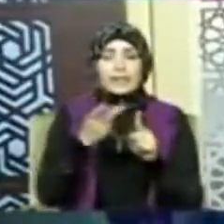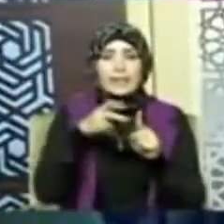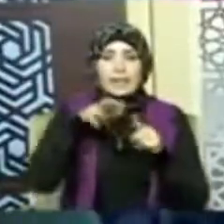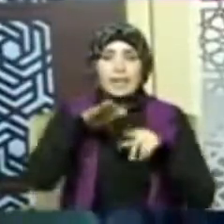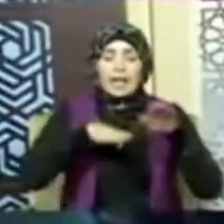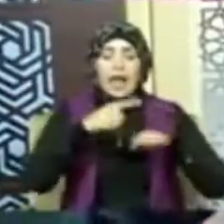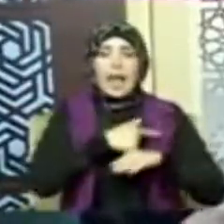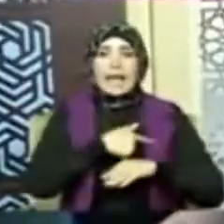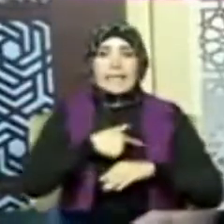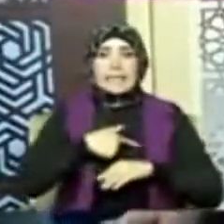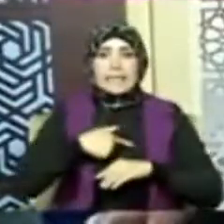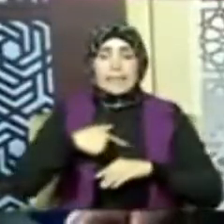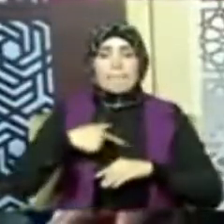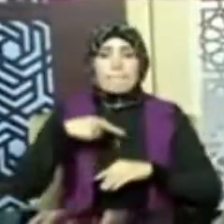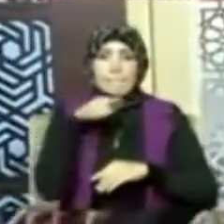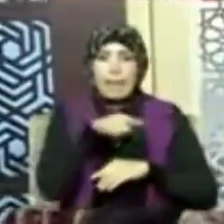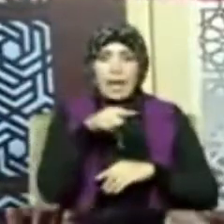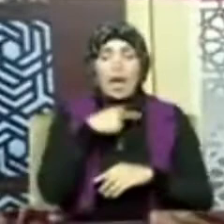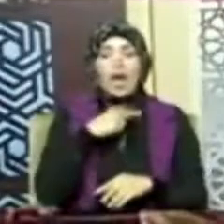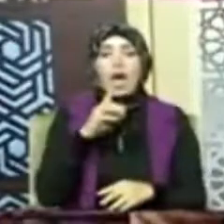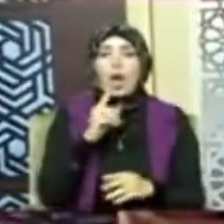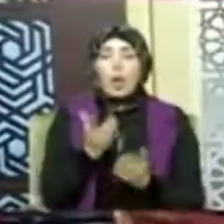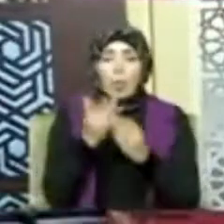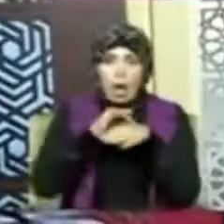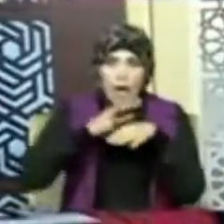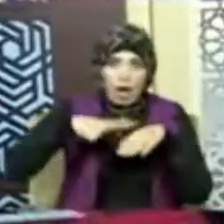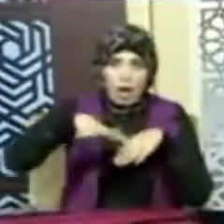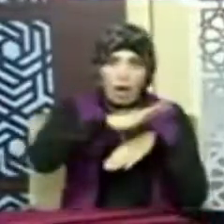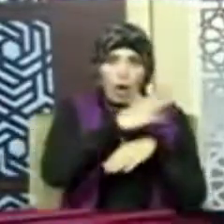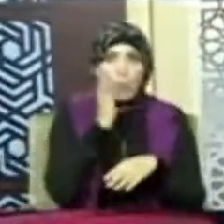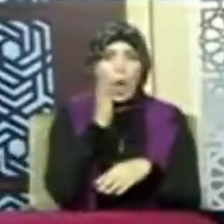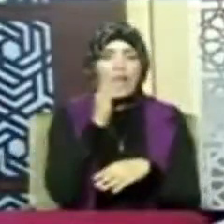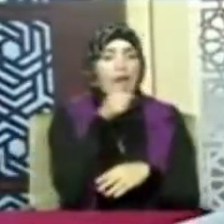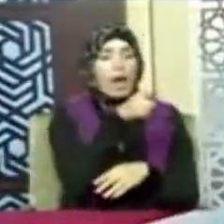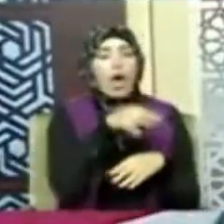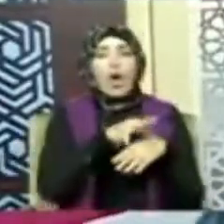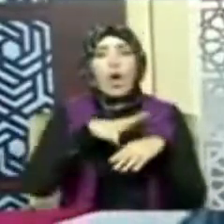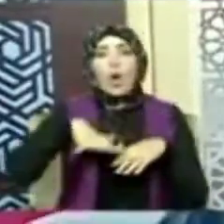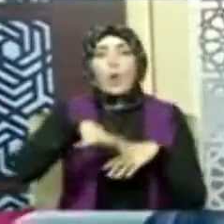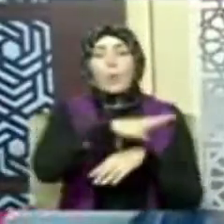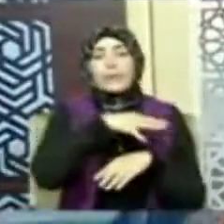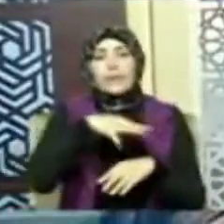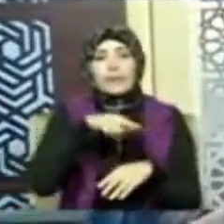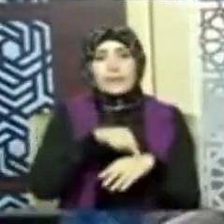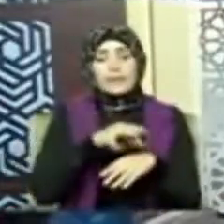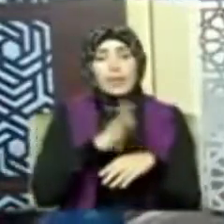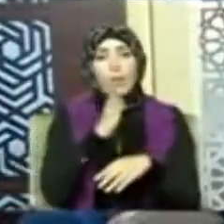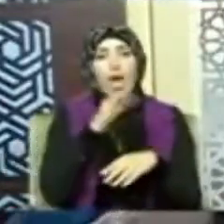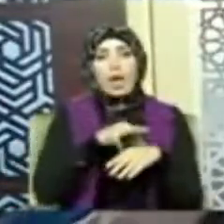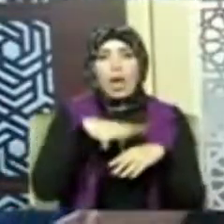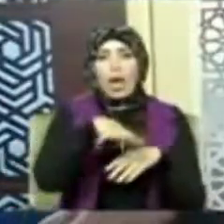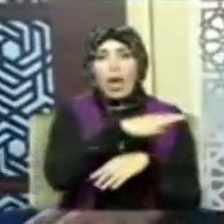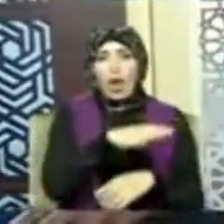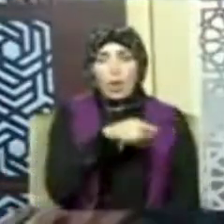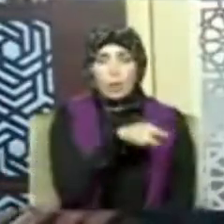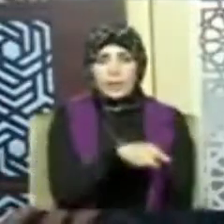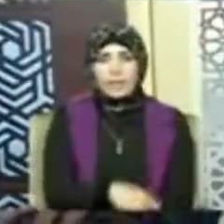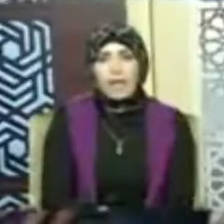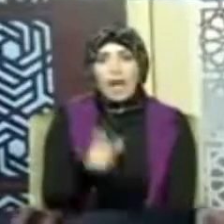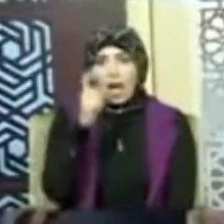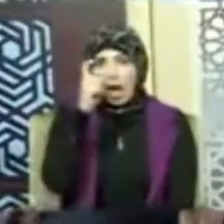الأسماء. ويح قوم، ويح قوم جفوا